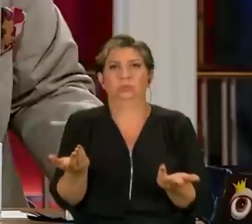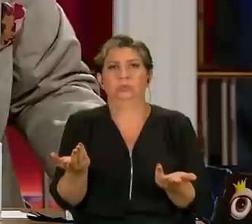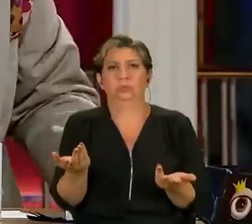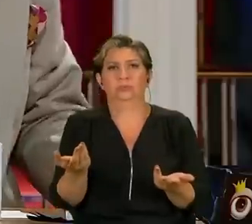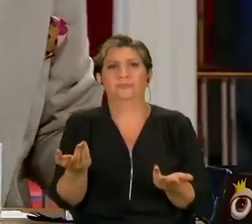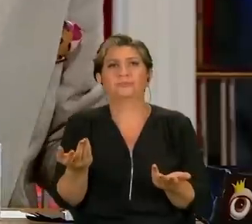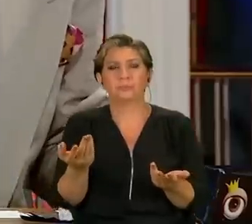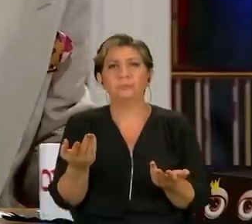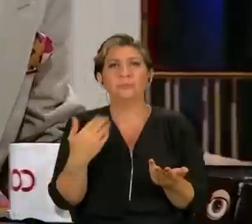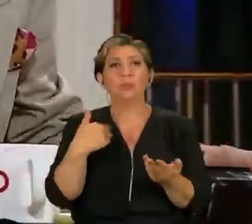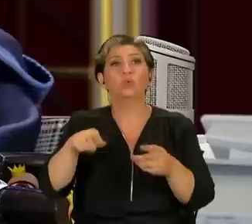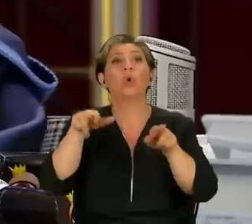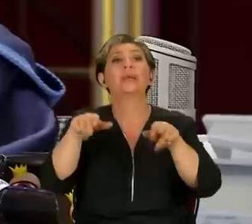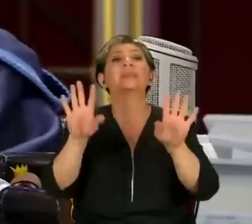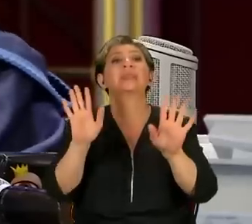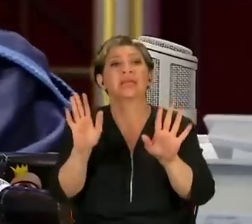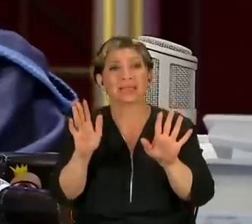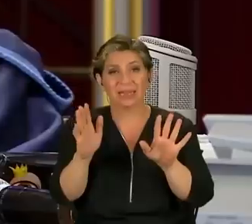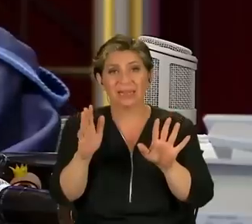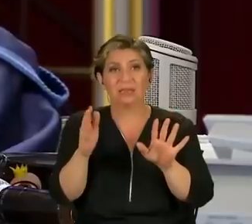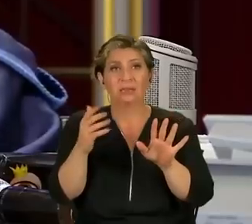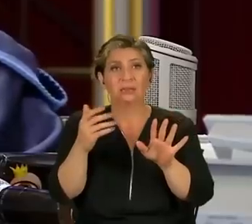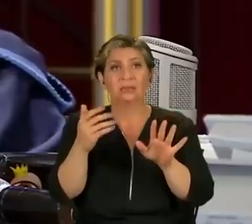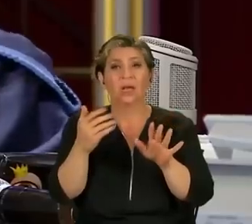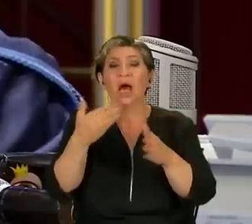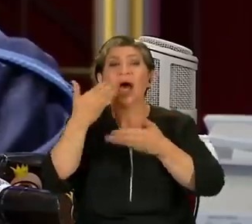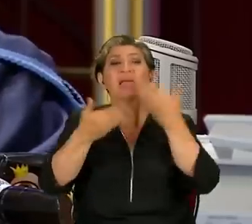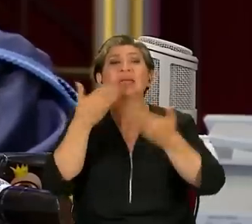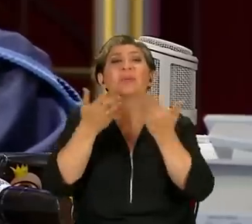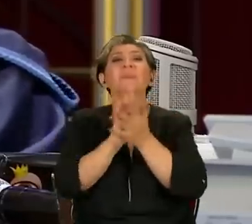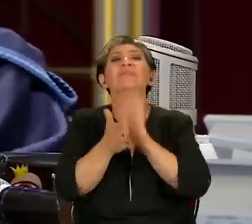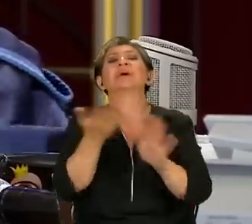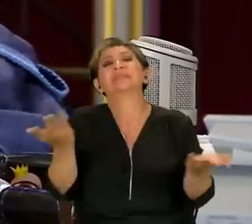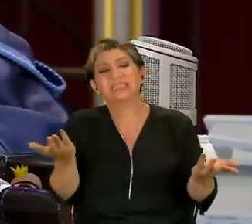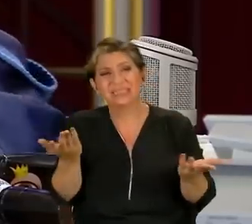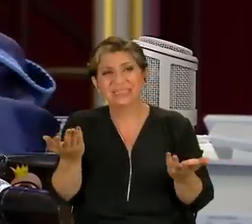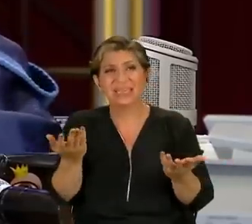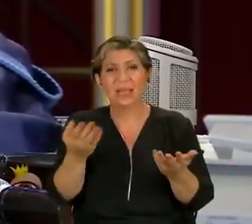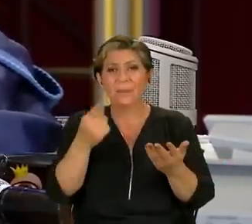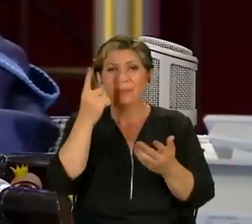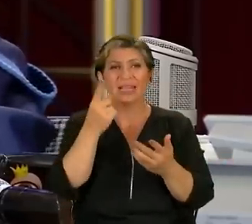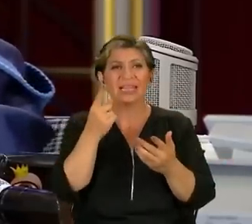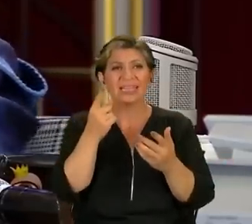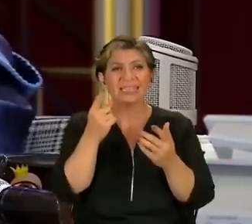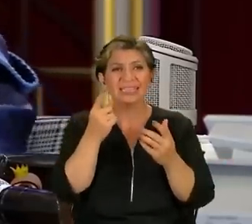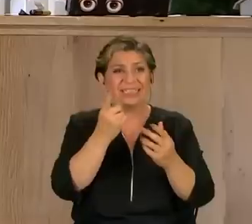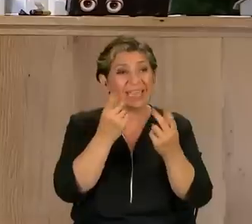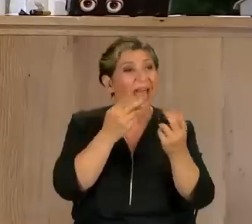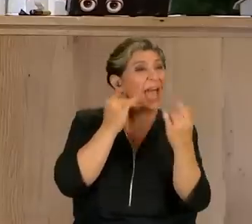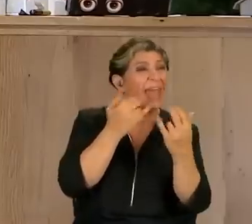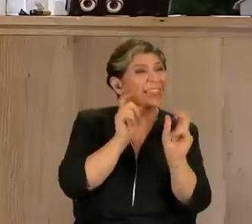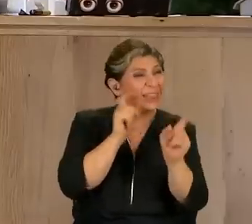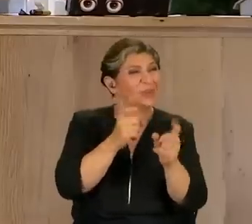burada biz öyle değiliz çok, yani. Çok fena. Hani anlatmakla bitmez. Olur, hani çok, bir çok çan iyi. Çan arıyorsun, iki